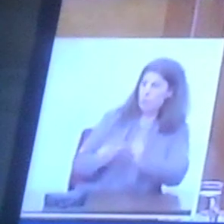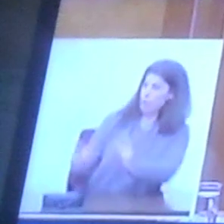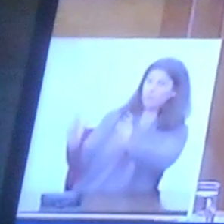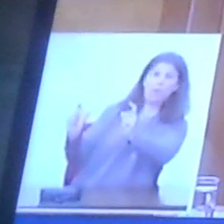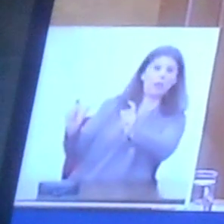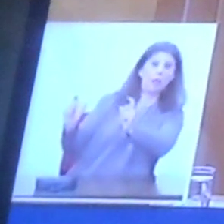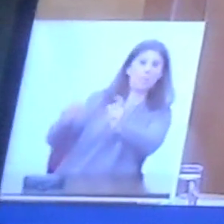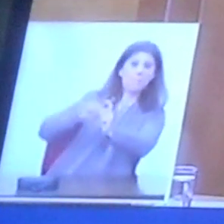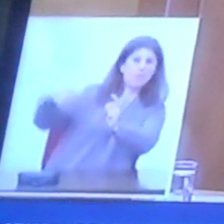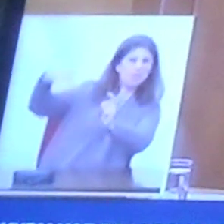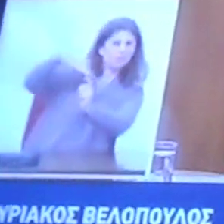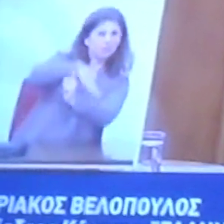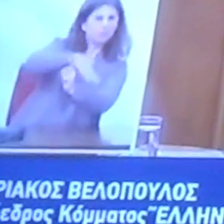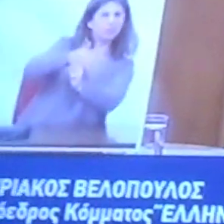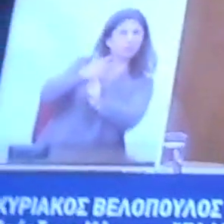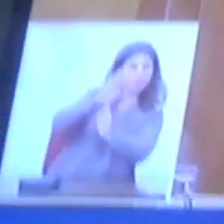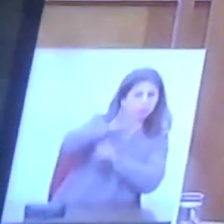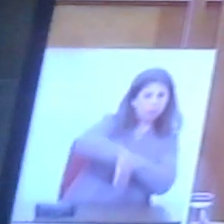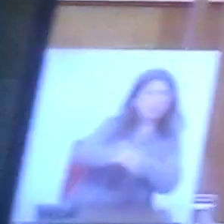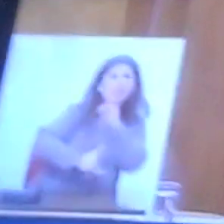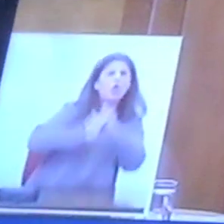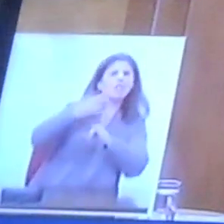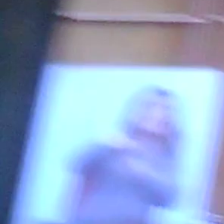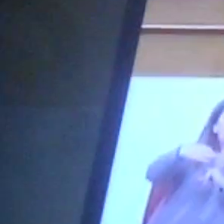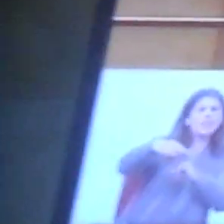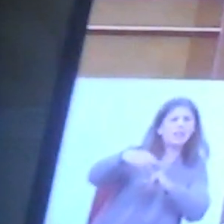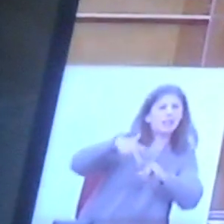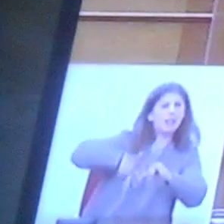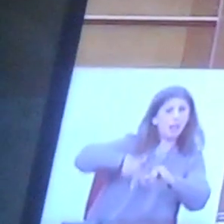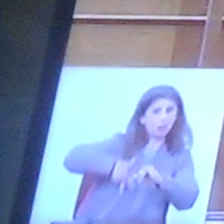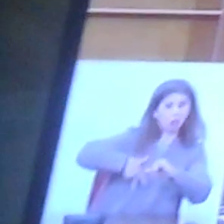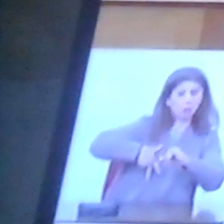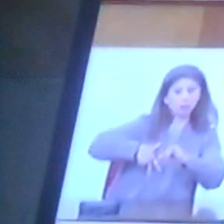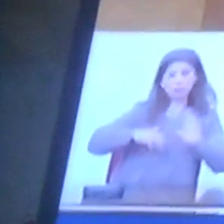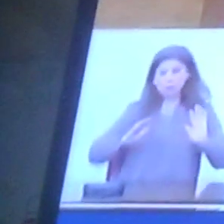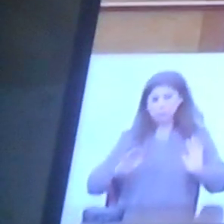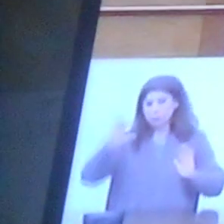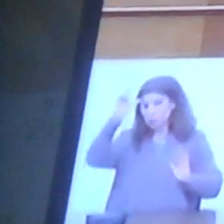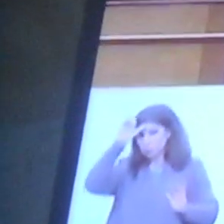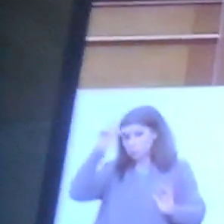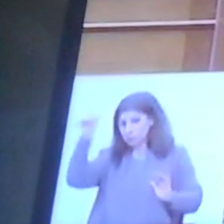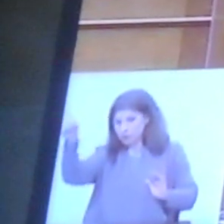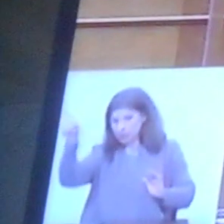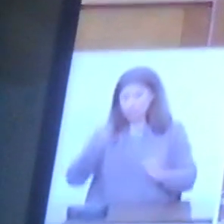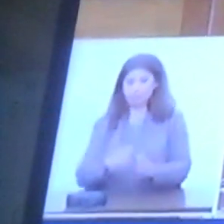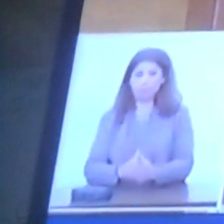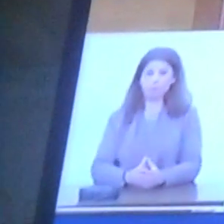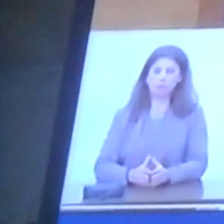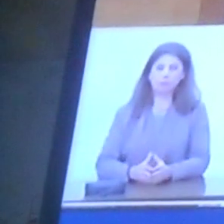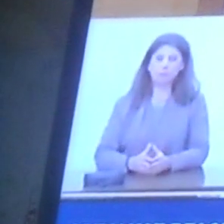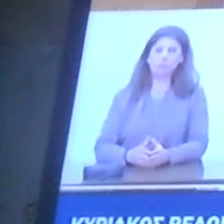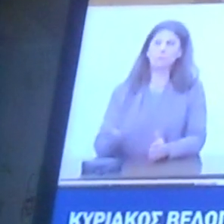επιτίδιος ουδέτερος στην Τουρκία και η Ελλάδα είναι ο χρήσιμος ηλίθιος. Πέρα από το γεγονός ότι η Τουρκία, κύριε Δάντια μου, εδώ και